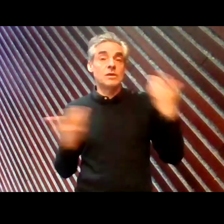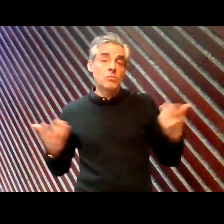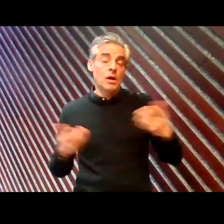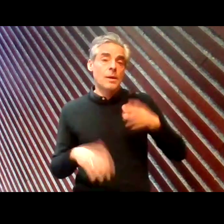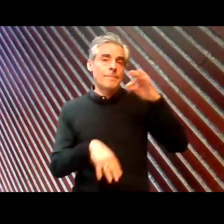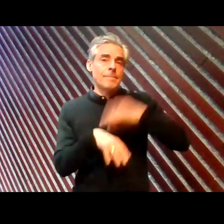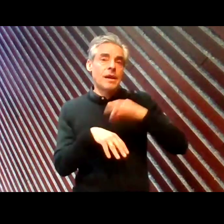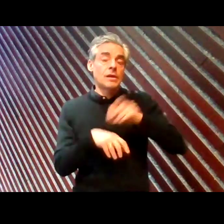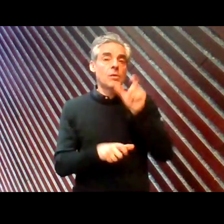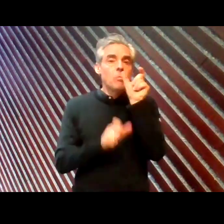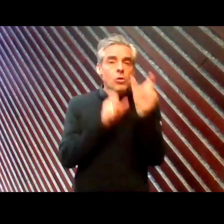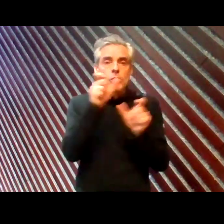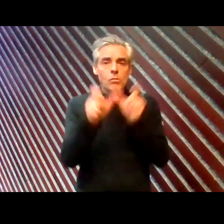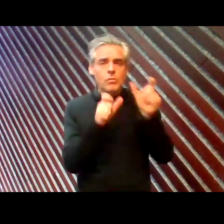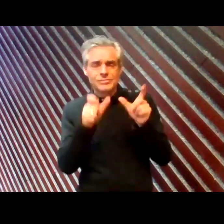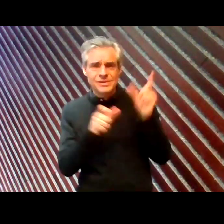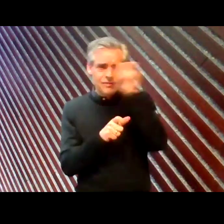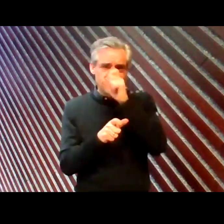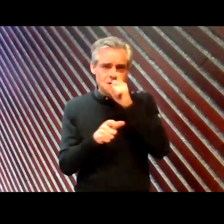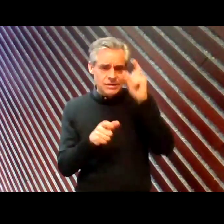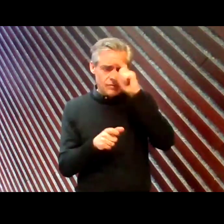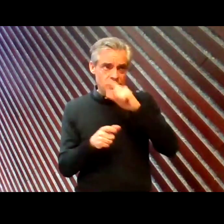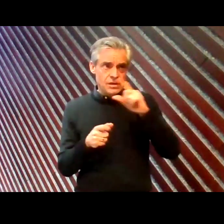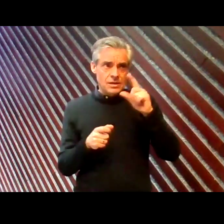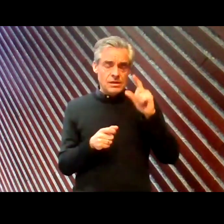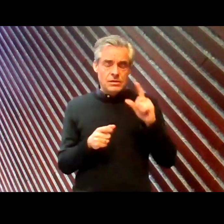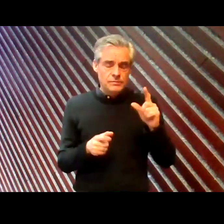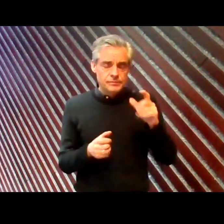malade des mots que je dois chercher tout le temps